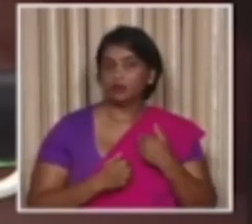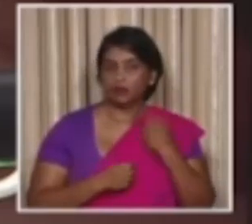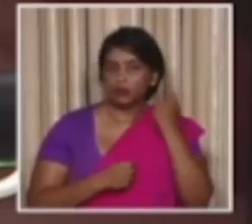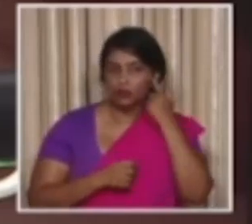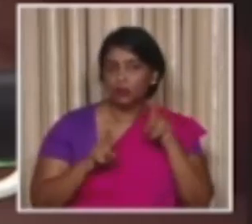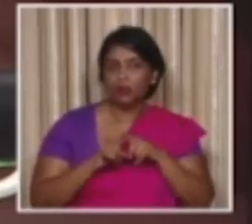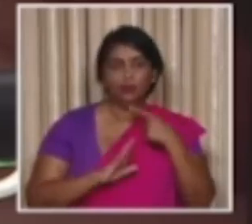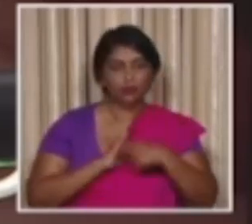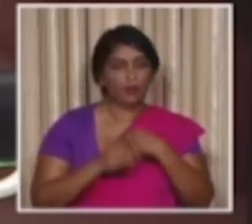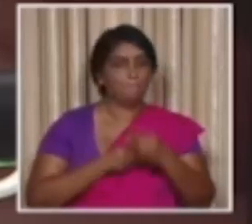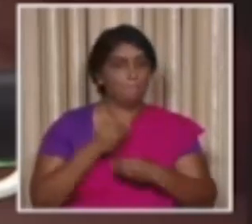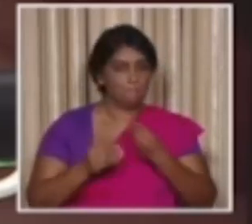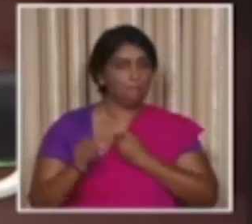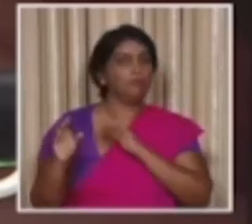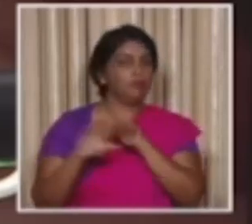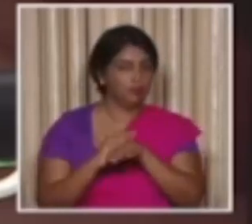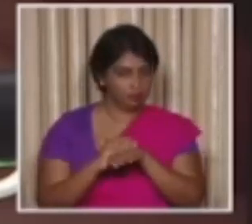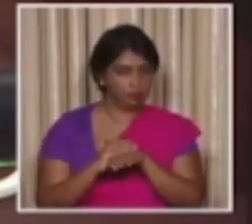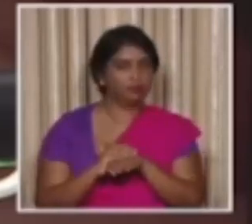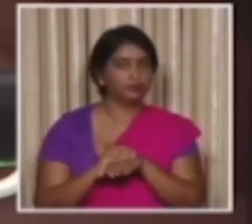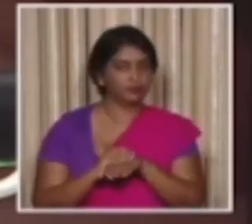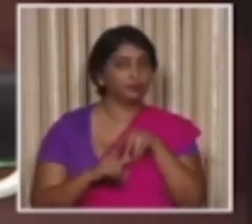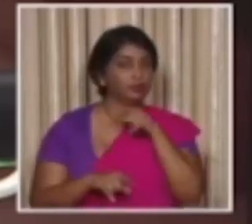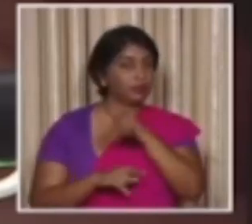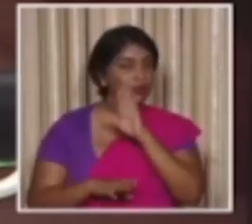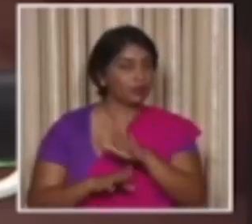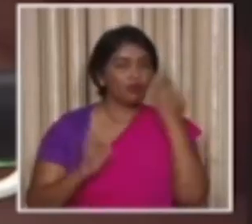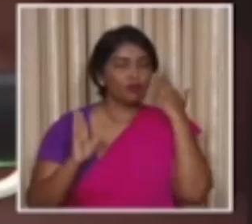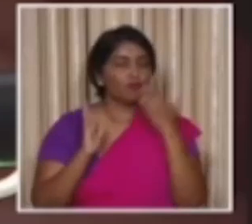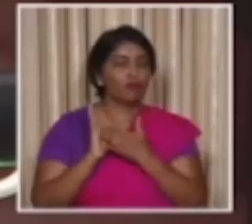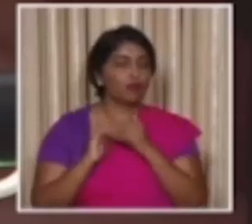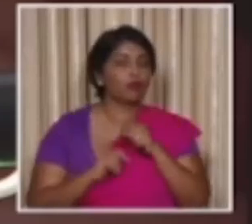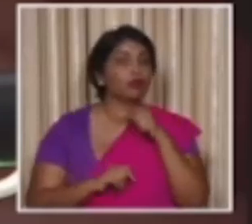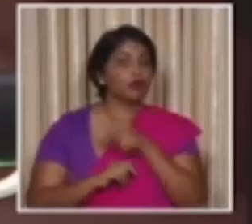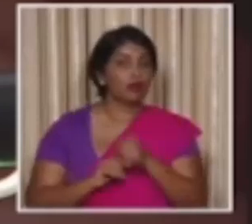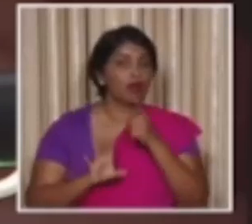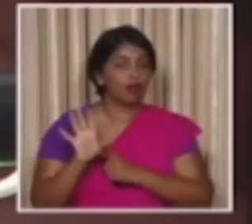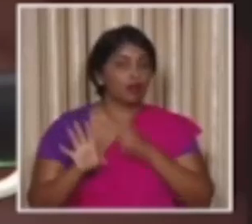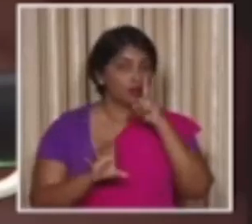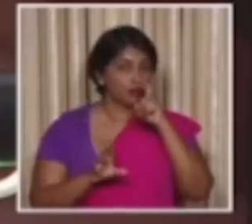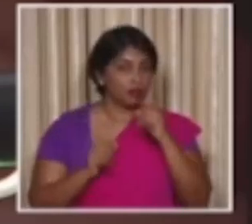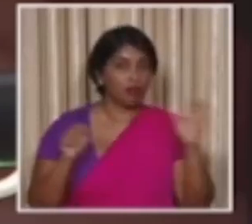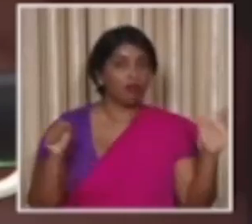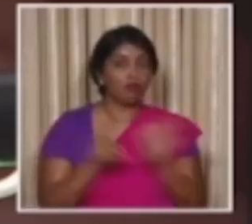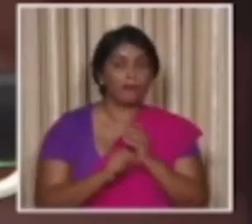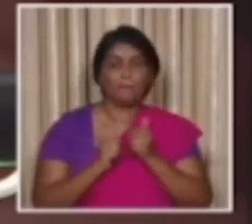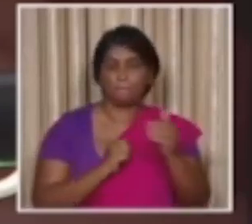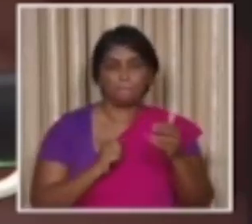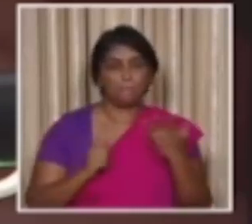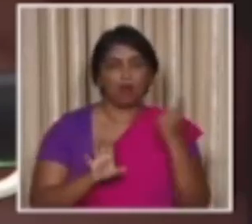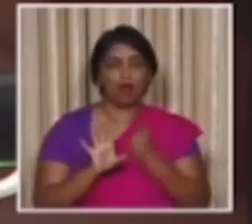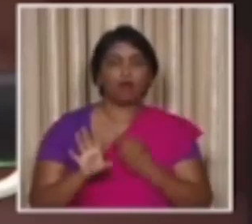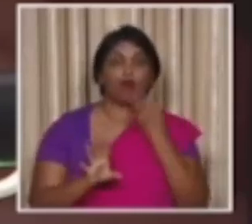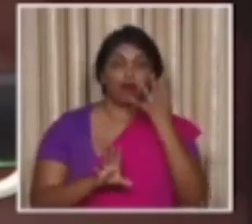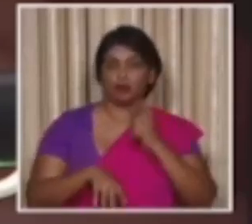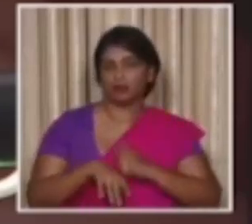පරිදි දේශීය සමාගම් මේ සඳහා ඉදිරිපත් වෙනවා. හැබැයි ඔහුගේ තිබෙන එකම කරුණ තමයි ඔවුන්ට මේ අවුරුදු එකහමාරකින් මේක සම්පූර්ණ කරන්න බෑ. අවුරුදු